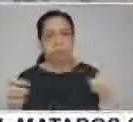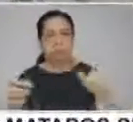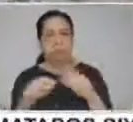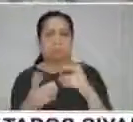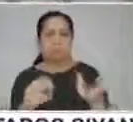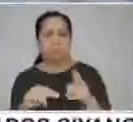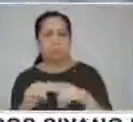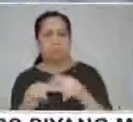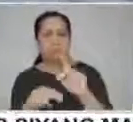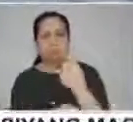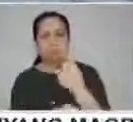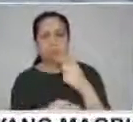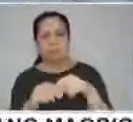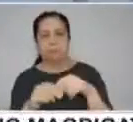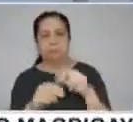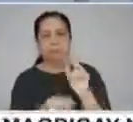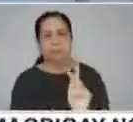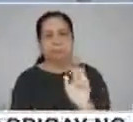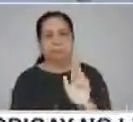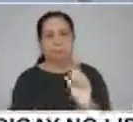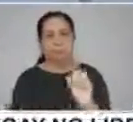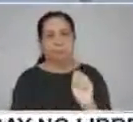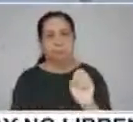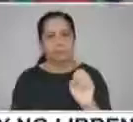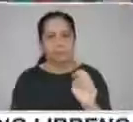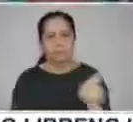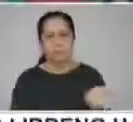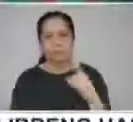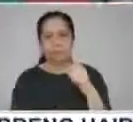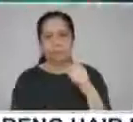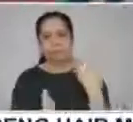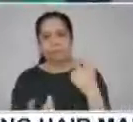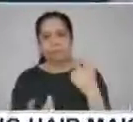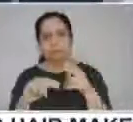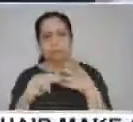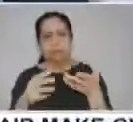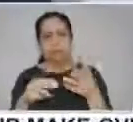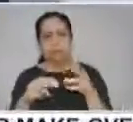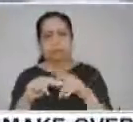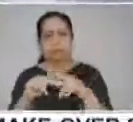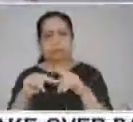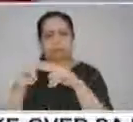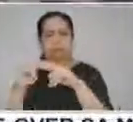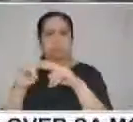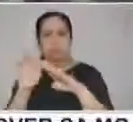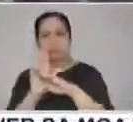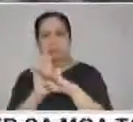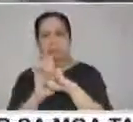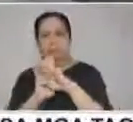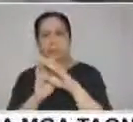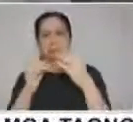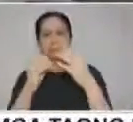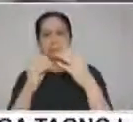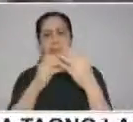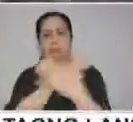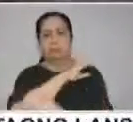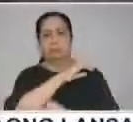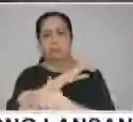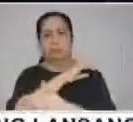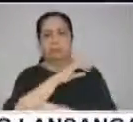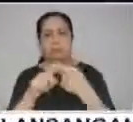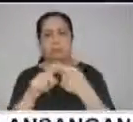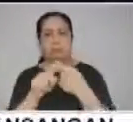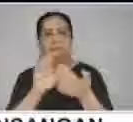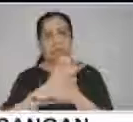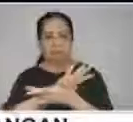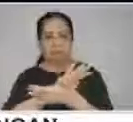Todong paghahanda ngayon ng mga lokal na pamahalaan at kasaling ahensya para mabakunahan ang mga Caraganons. Inaasahang sa susunod na